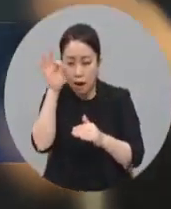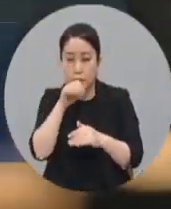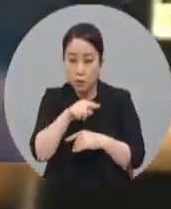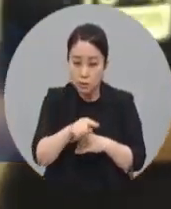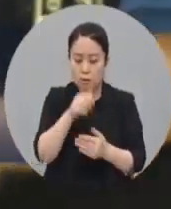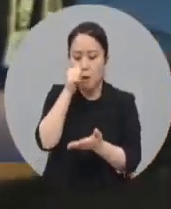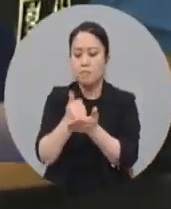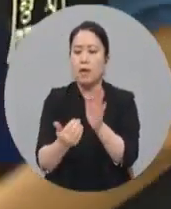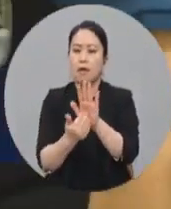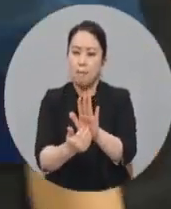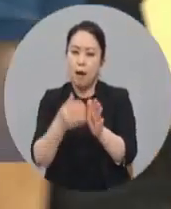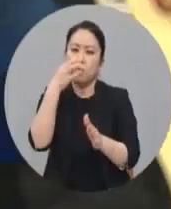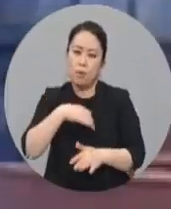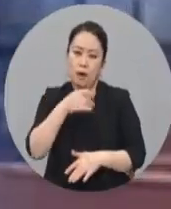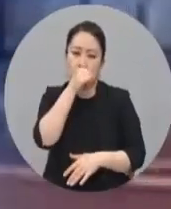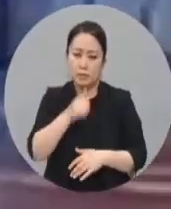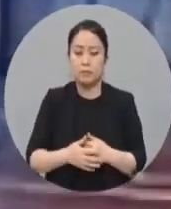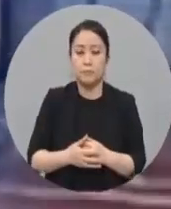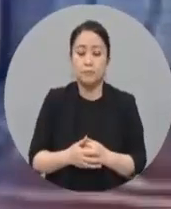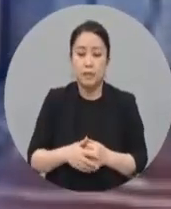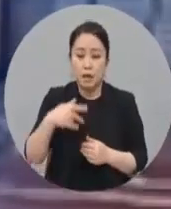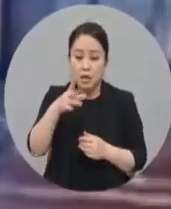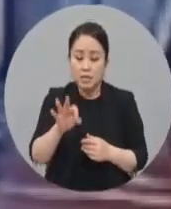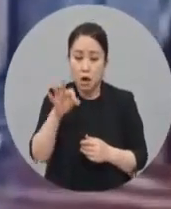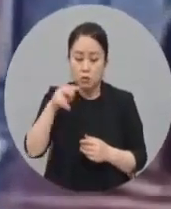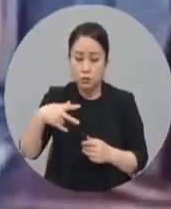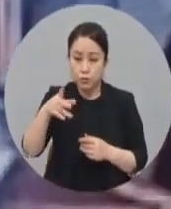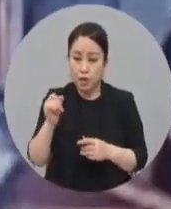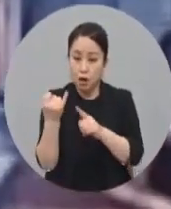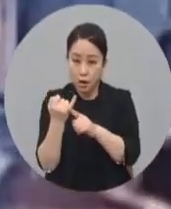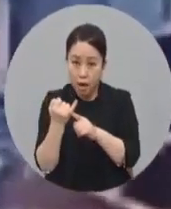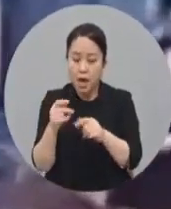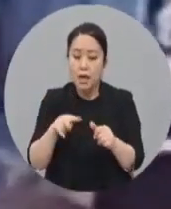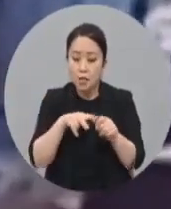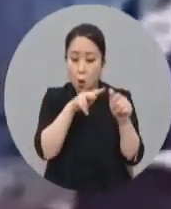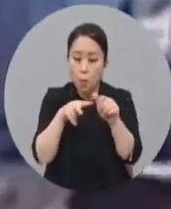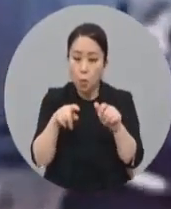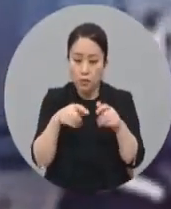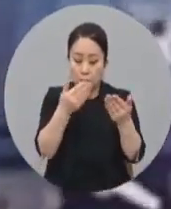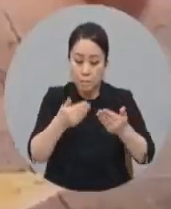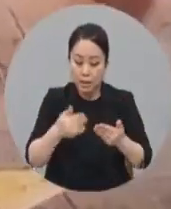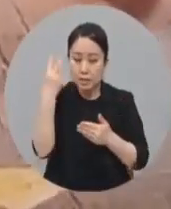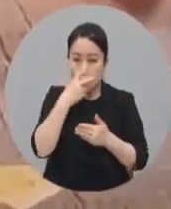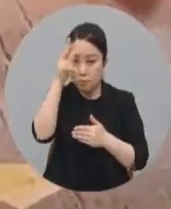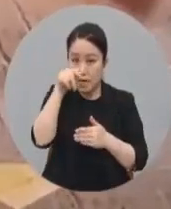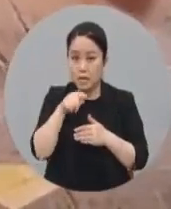예방하는 효과가 분명히 존재한다는 겁니다. 정유정이 신병을 넘겨받은 검찰은 수사 전담팀을